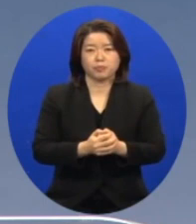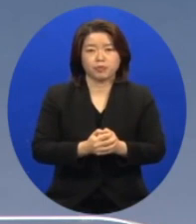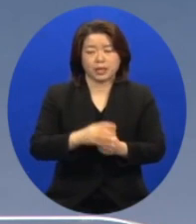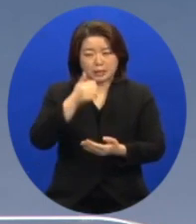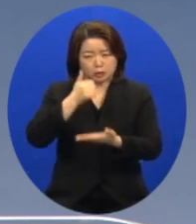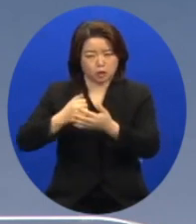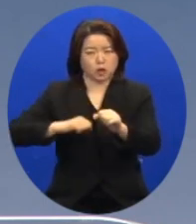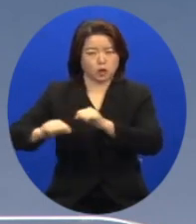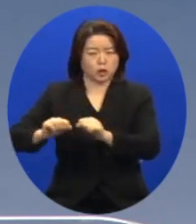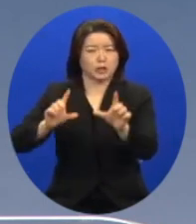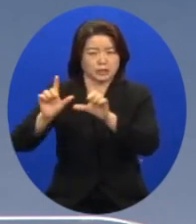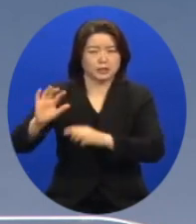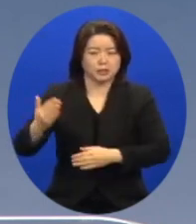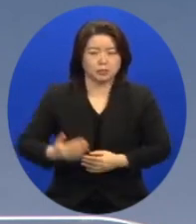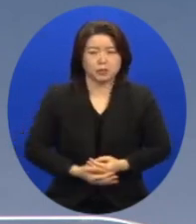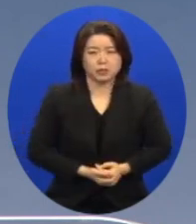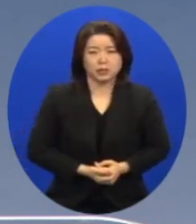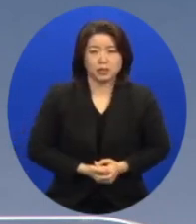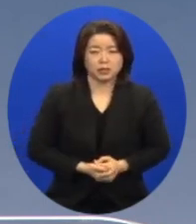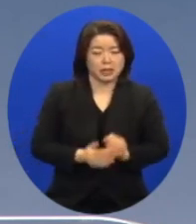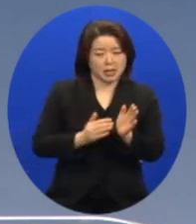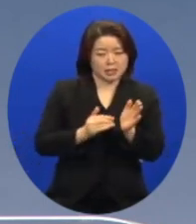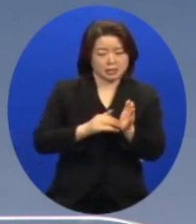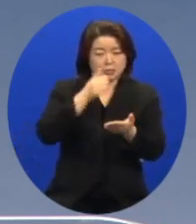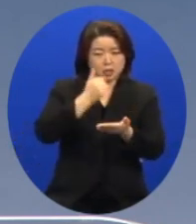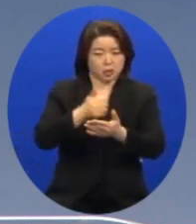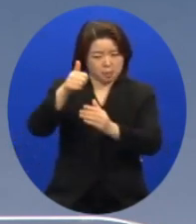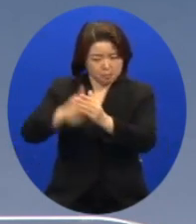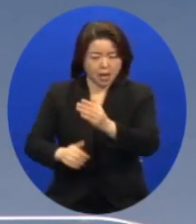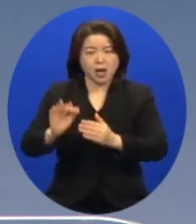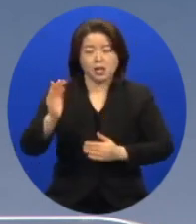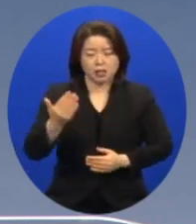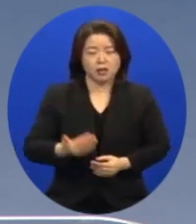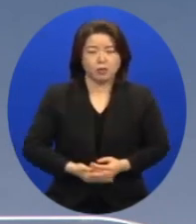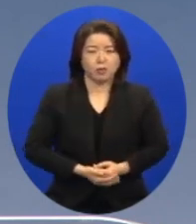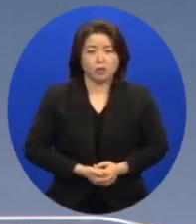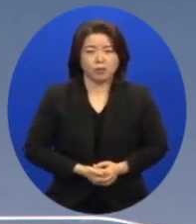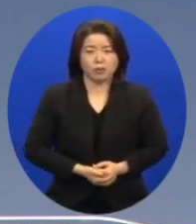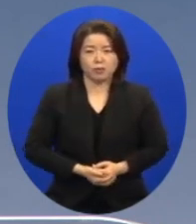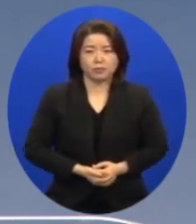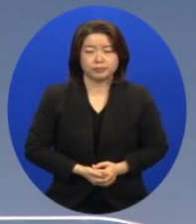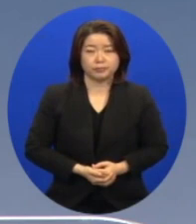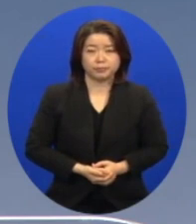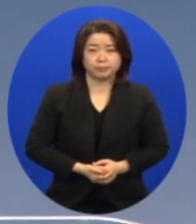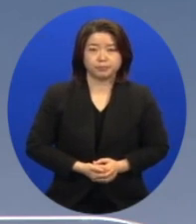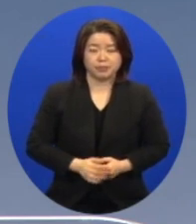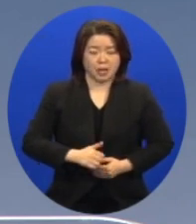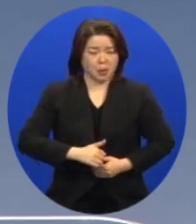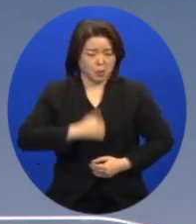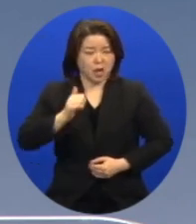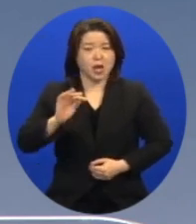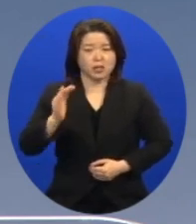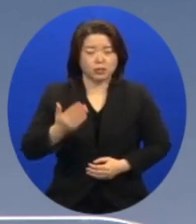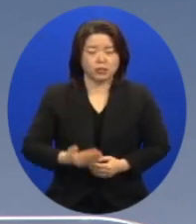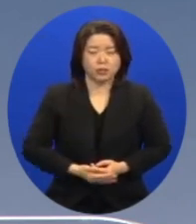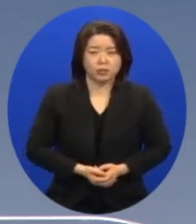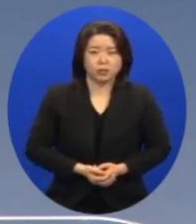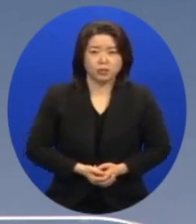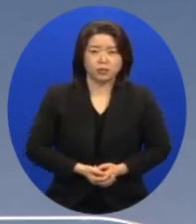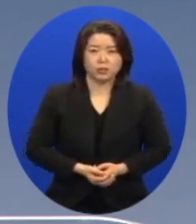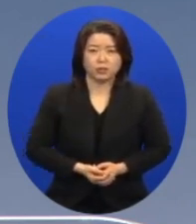죄 짓게 됩니다 은밀한 죄 빠져버리게 됩니다 화 내게 됩니다